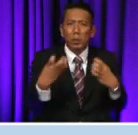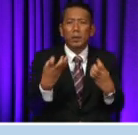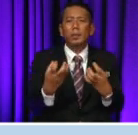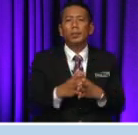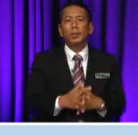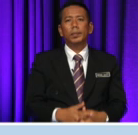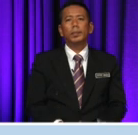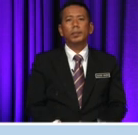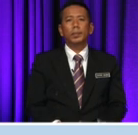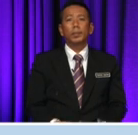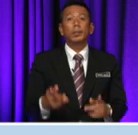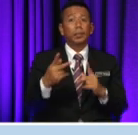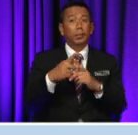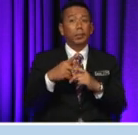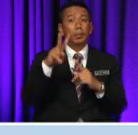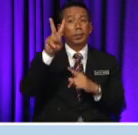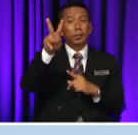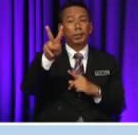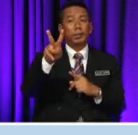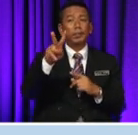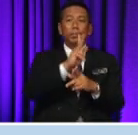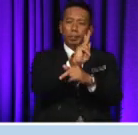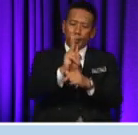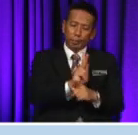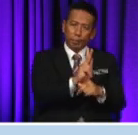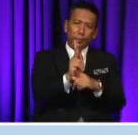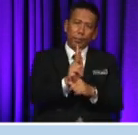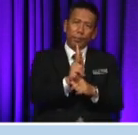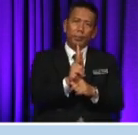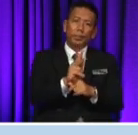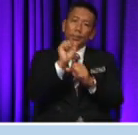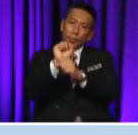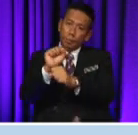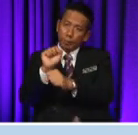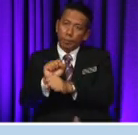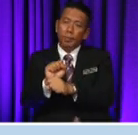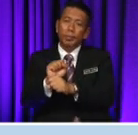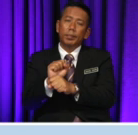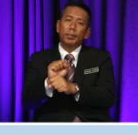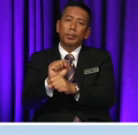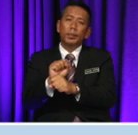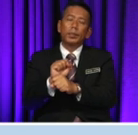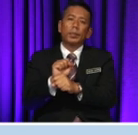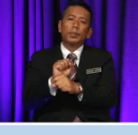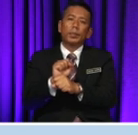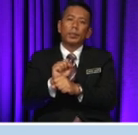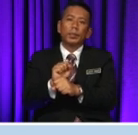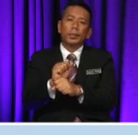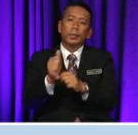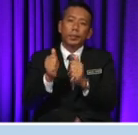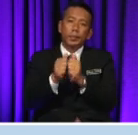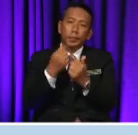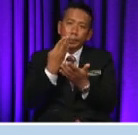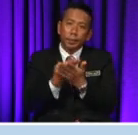Baiklah yang kedua pula adalah menjaga kebajikan setiap pekerja Nah jadi menjaga kebajikan tadi Ustadzah disebut